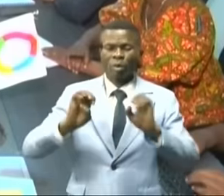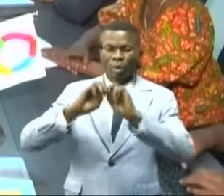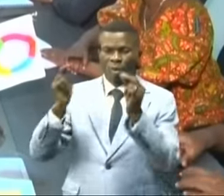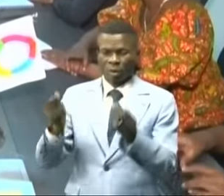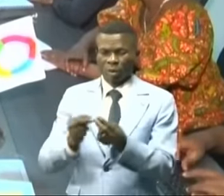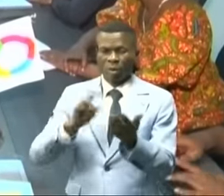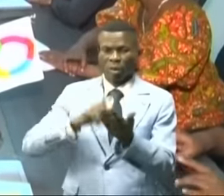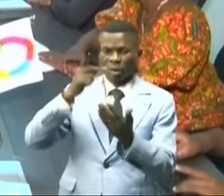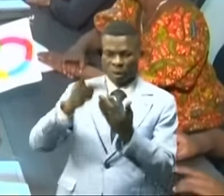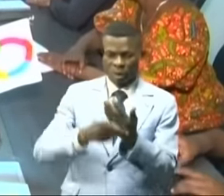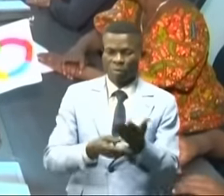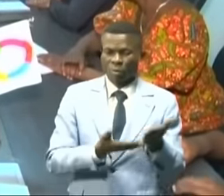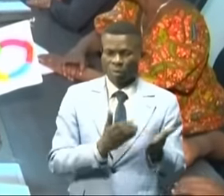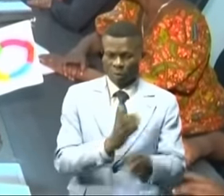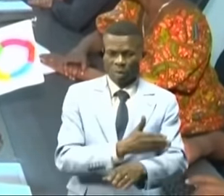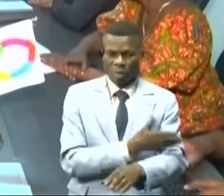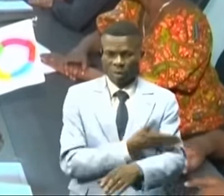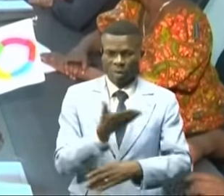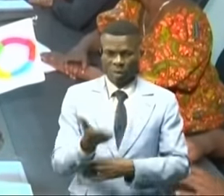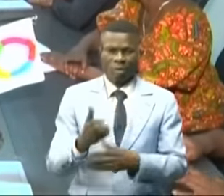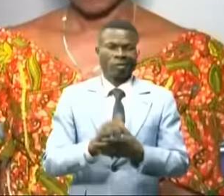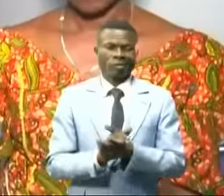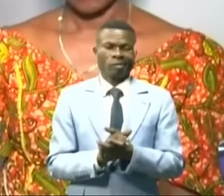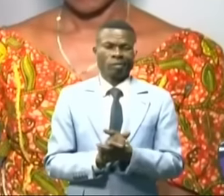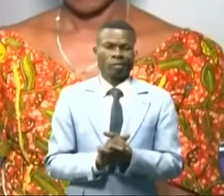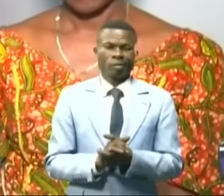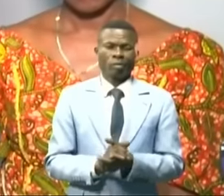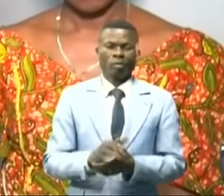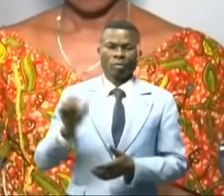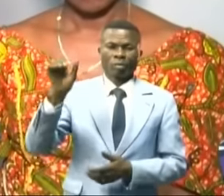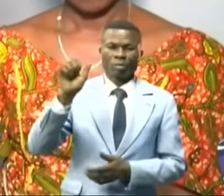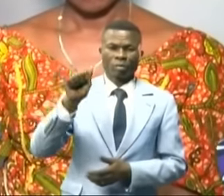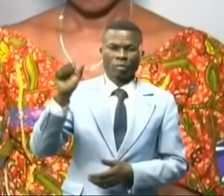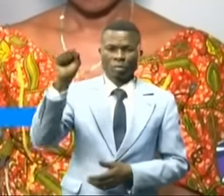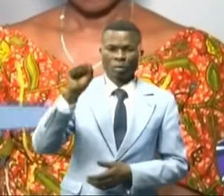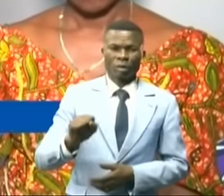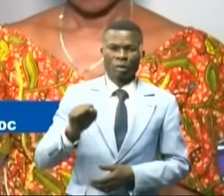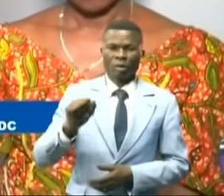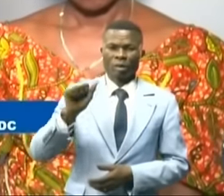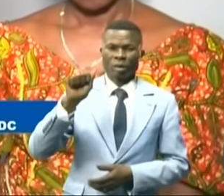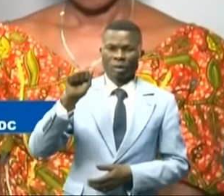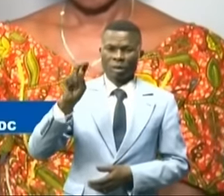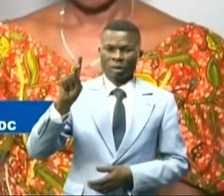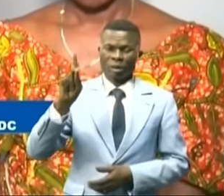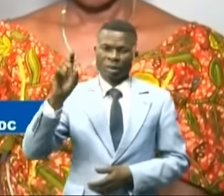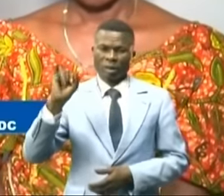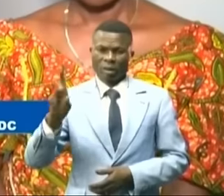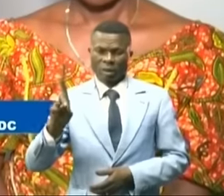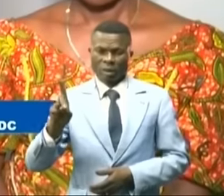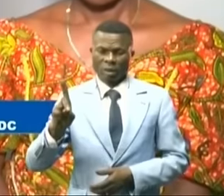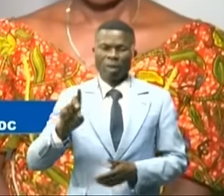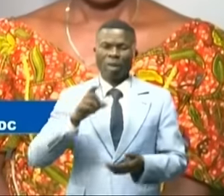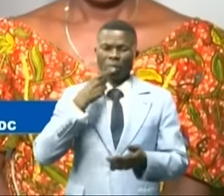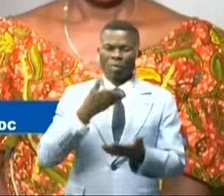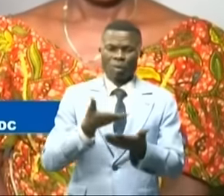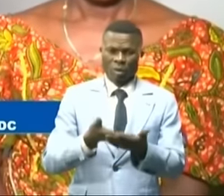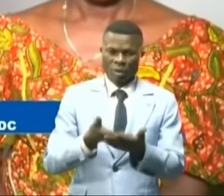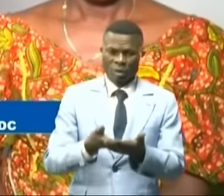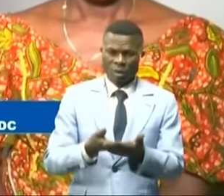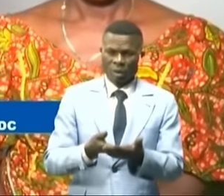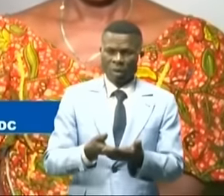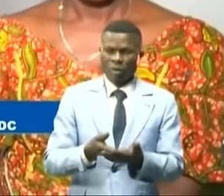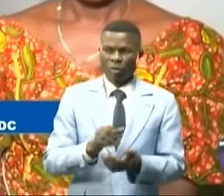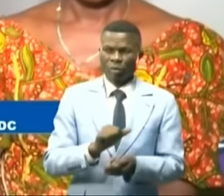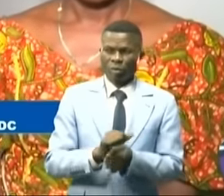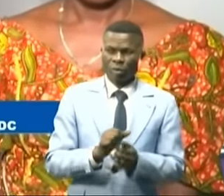l'agenda genre. Beaucoup, je crois que pour nous, ça a été un grand honneur de rencontrer son excellence parce que, comme vous le savez, nous avons aujourd'hui